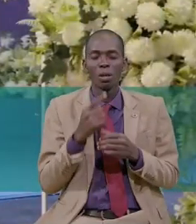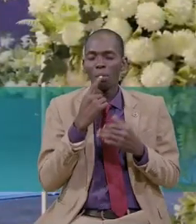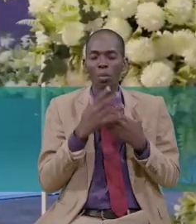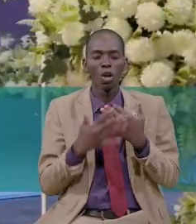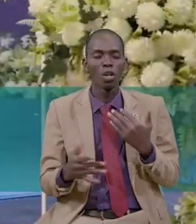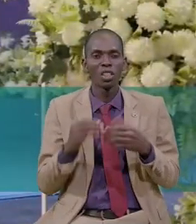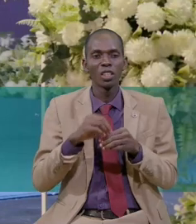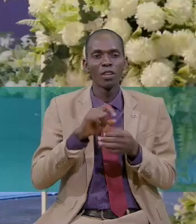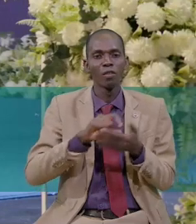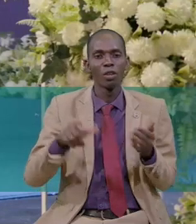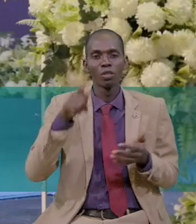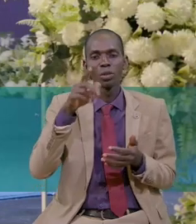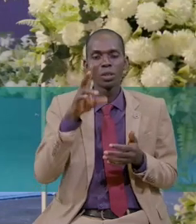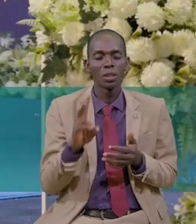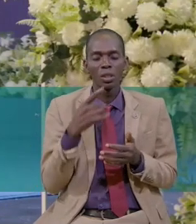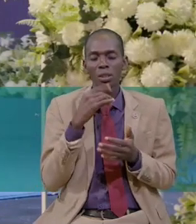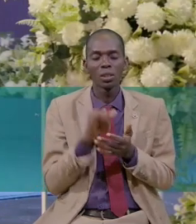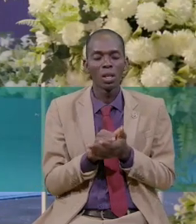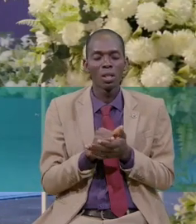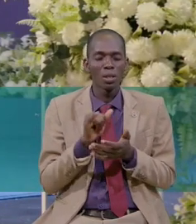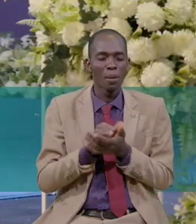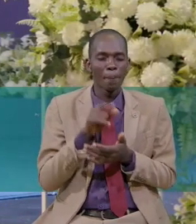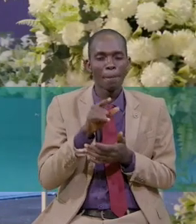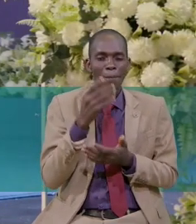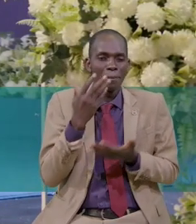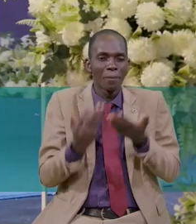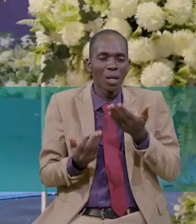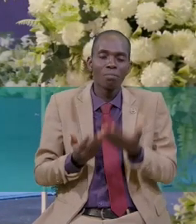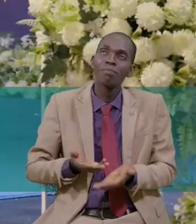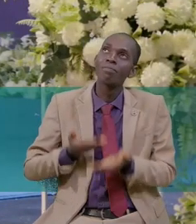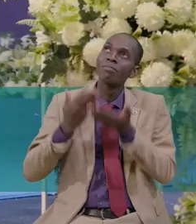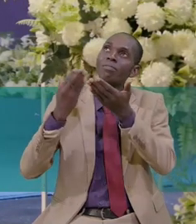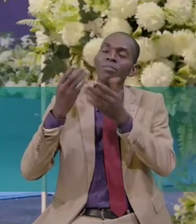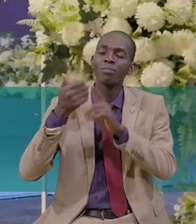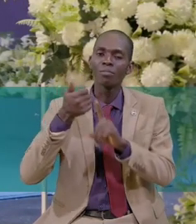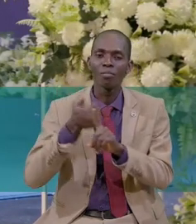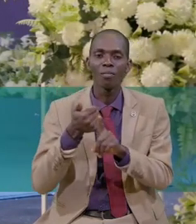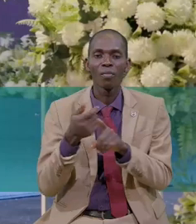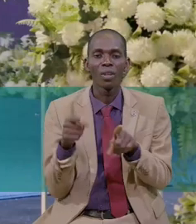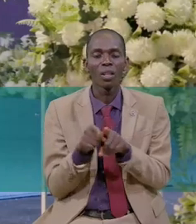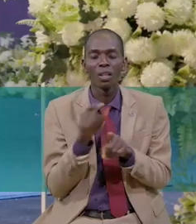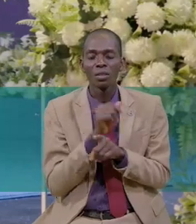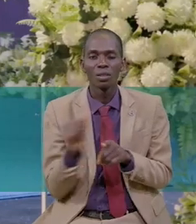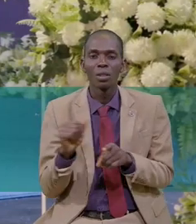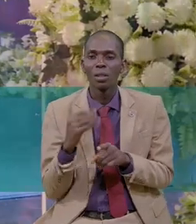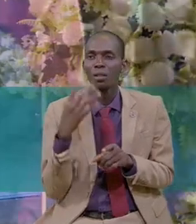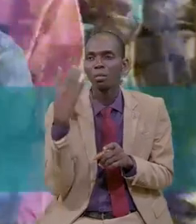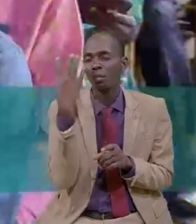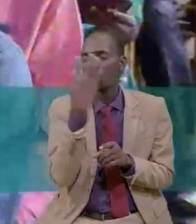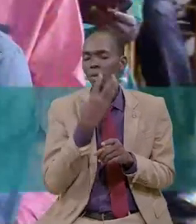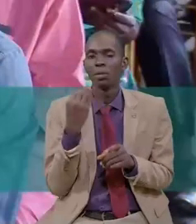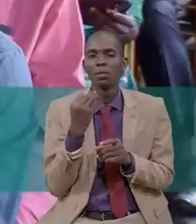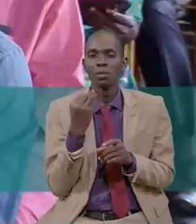verset 27, afin de faire paraître devant lui cette Église glorieuse. Une